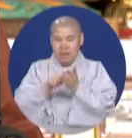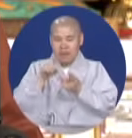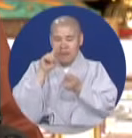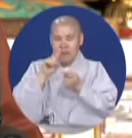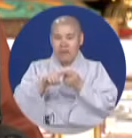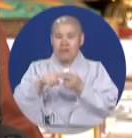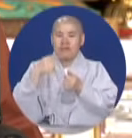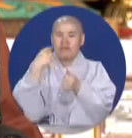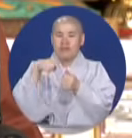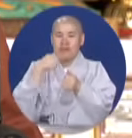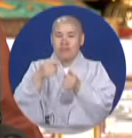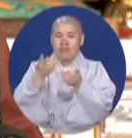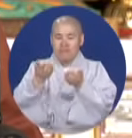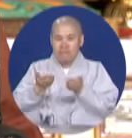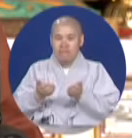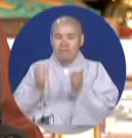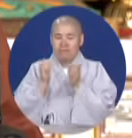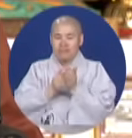가르쳐 주셨다는 겁니다.